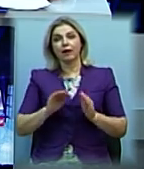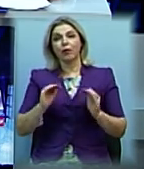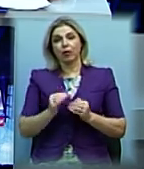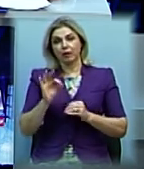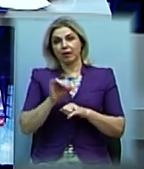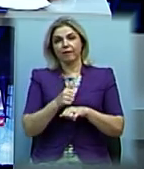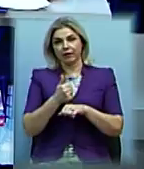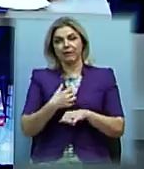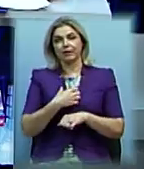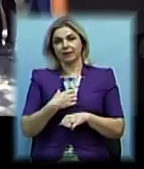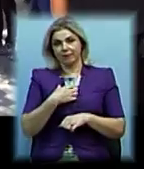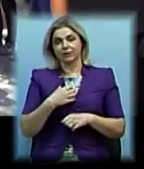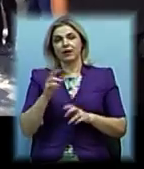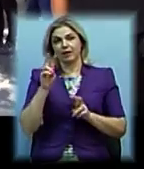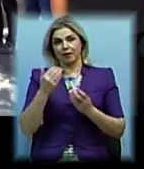теми випуску.